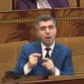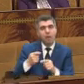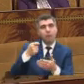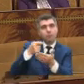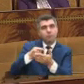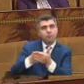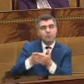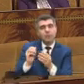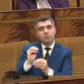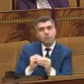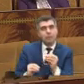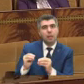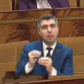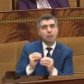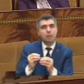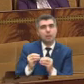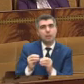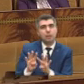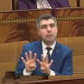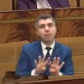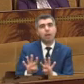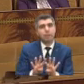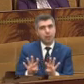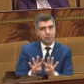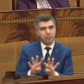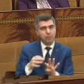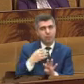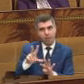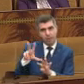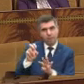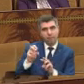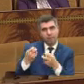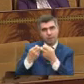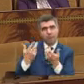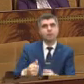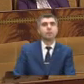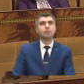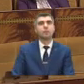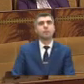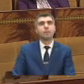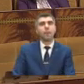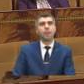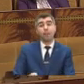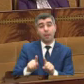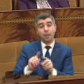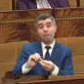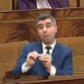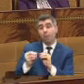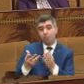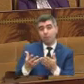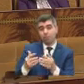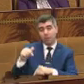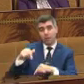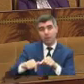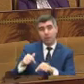وضع العداد كيكون في الفاكتورة. الخصائص في الوكالات للاستخلاص كاين مشكل، هذا حتى هو كاين. كاين